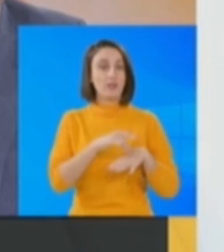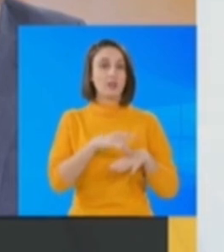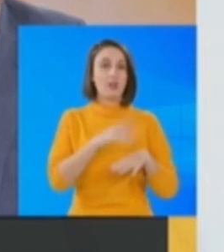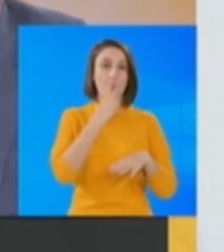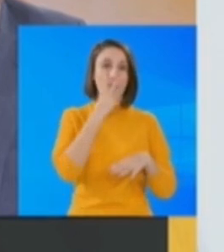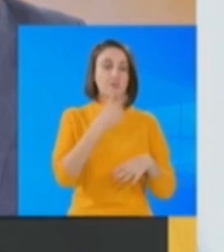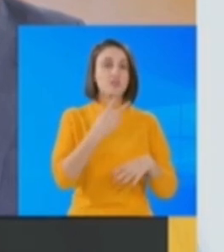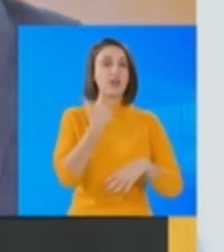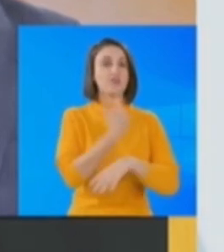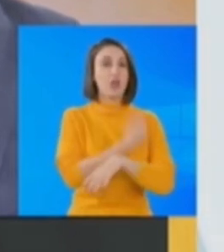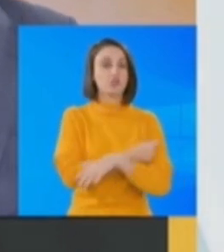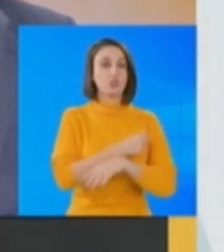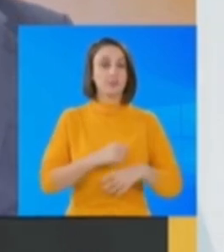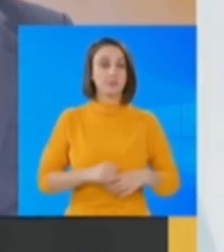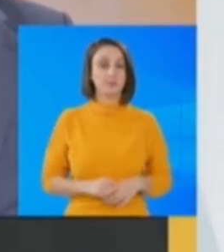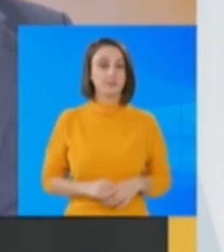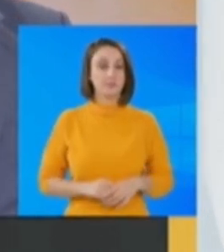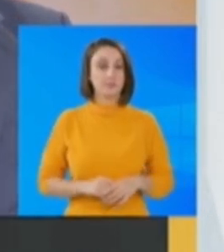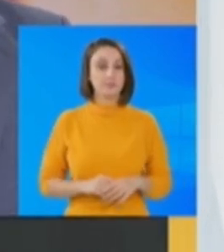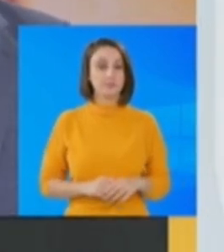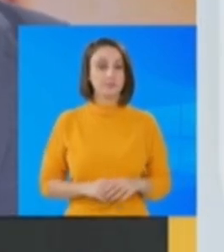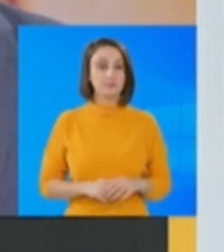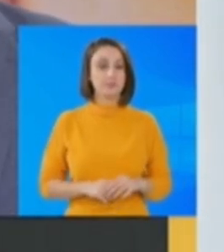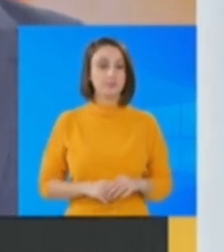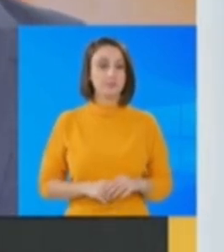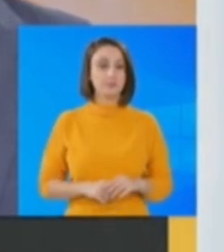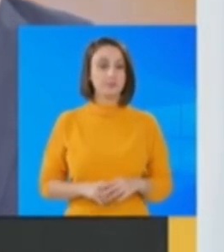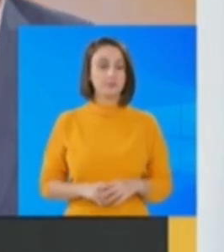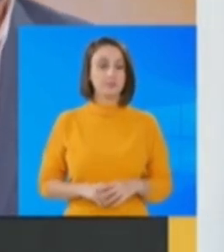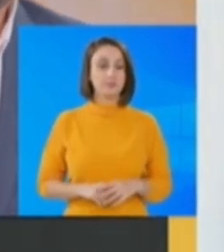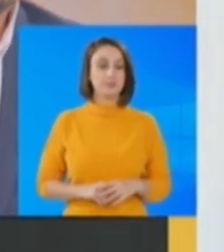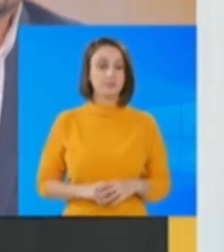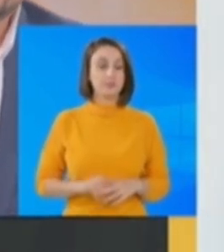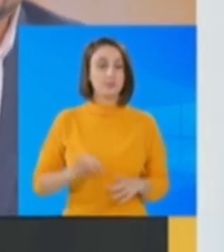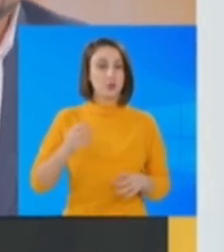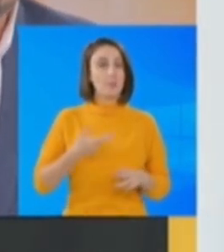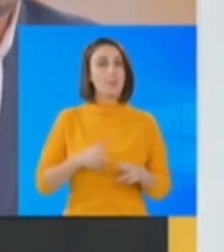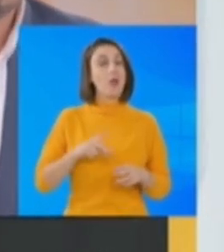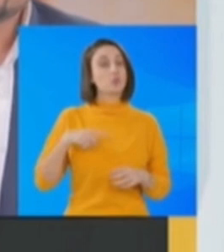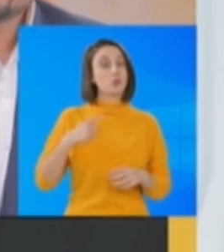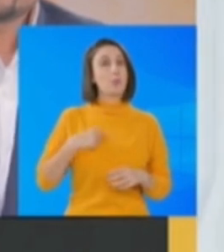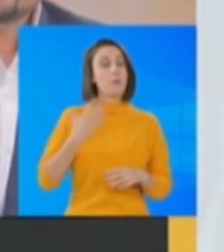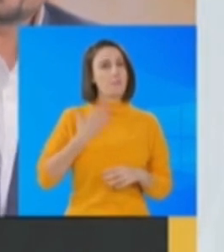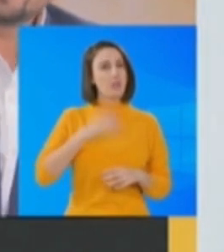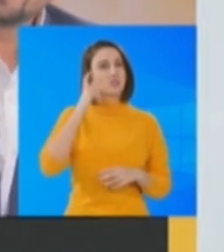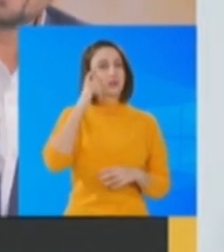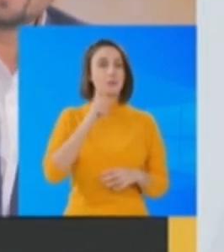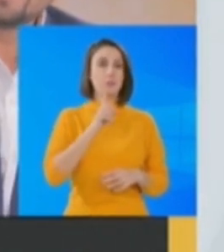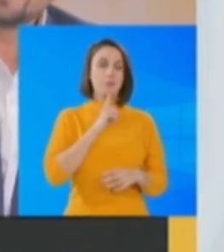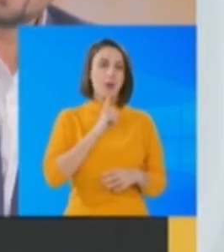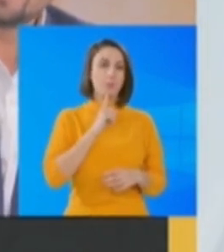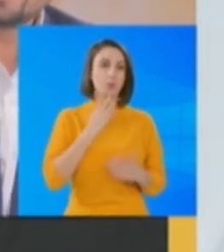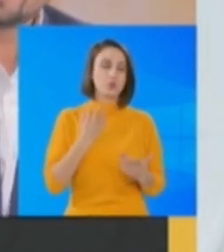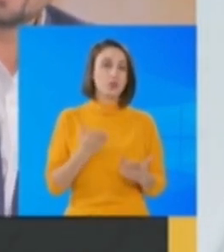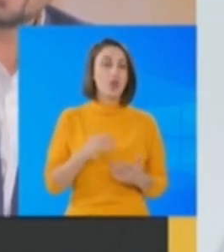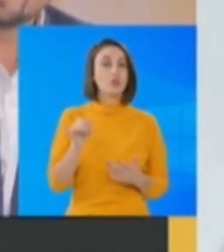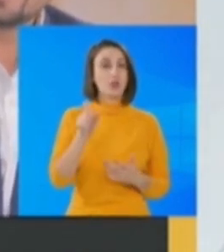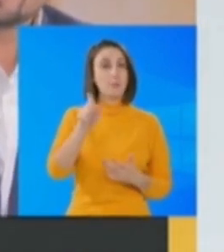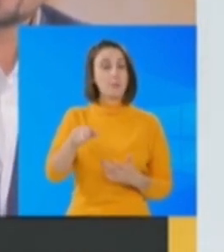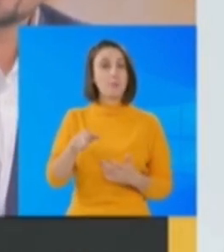medical în privința vaccinării, și mai sunt, îmi place să cred din ce în ce mai